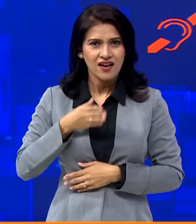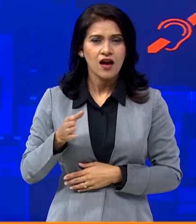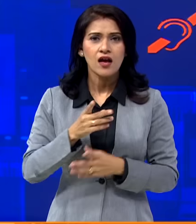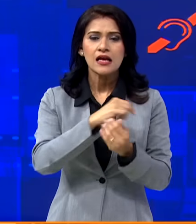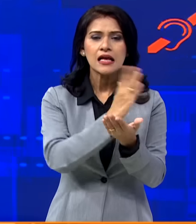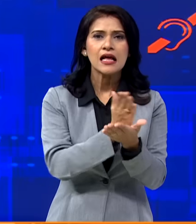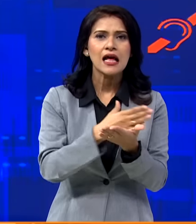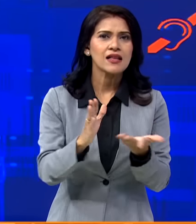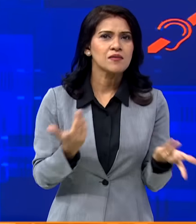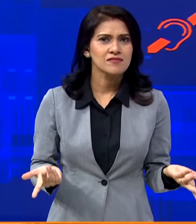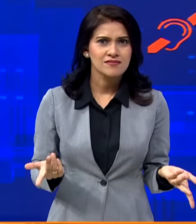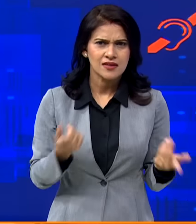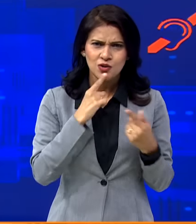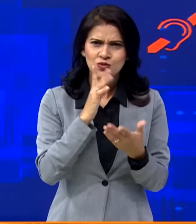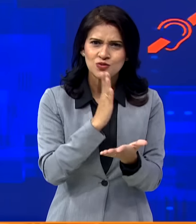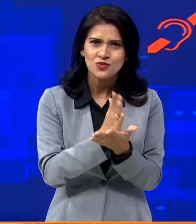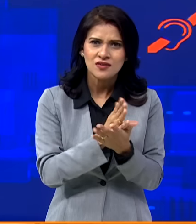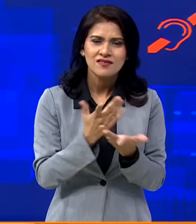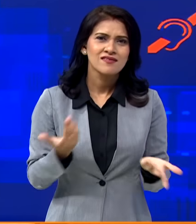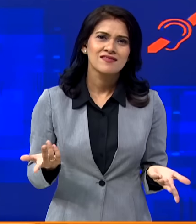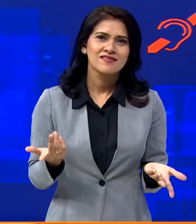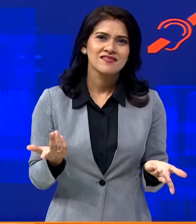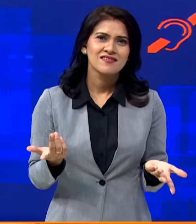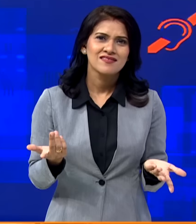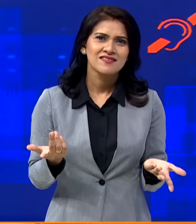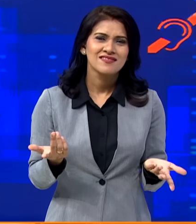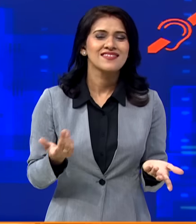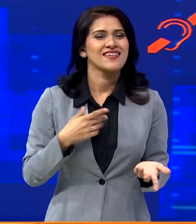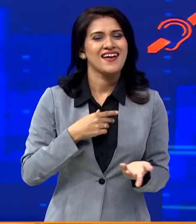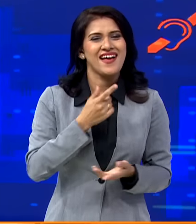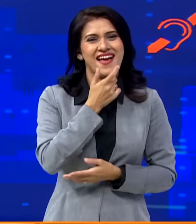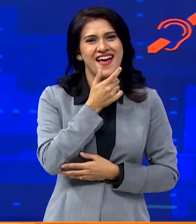लगवाया आई मौज फकीर की दिया झोपड़ा